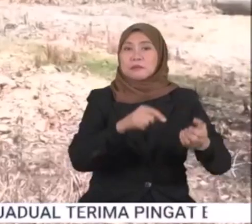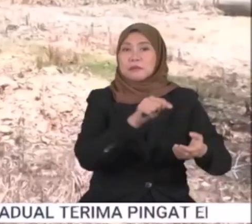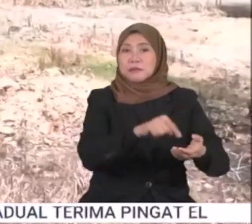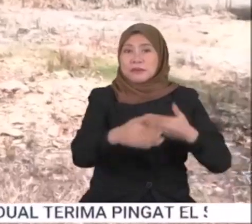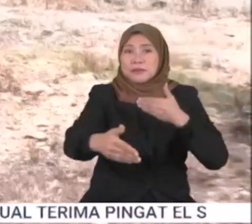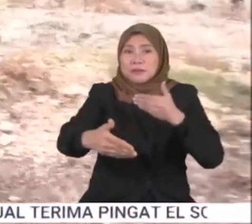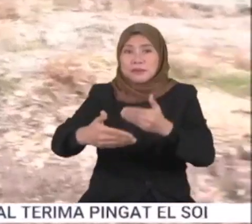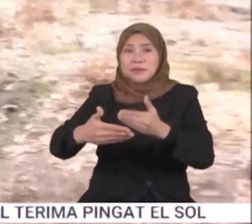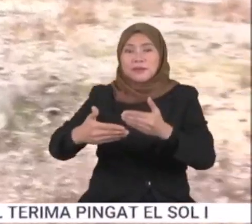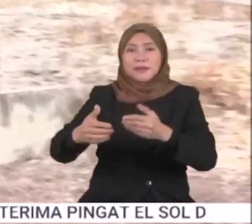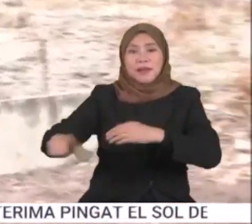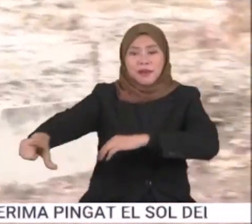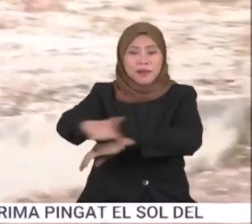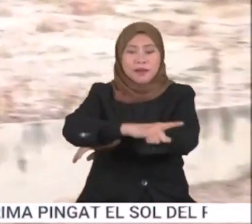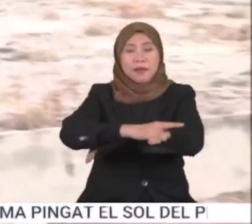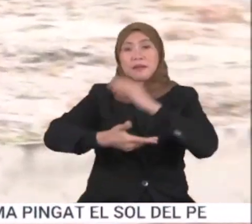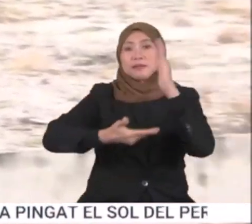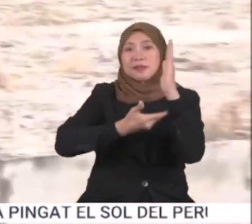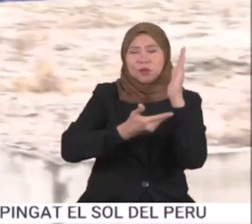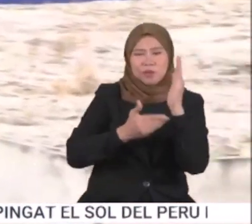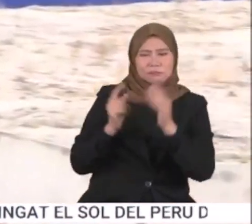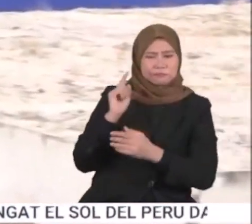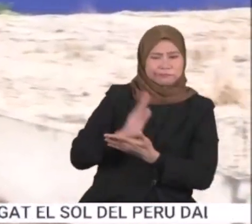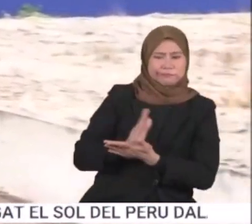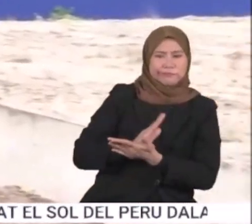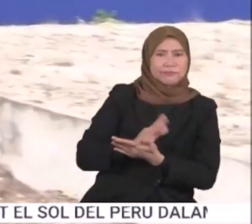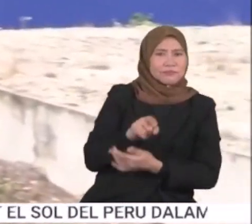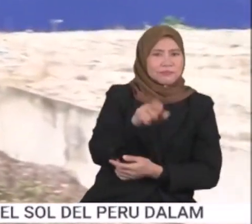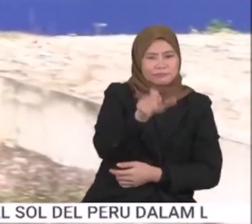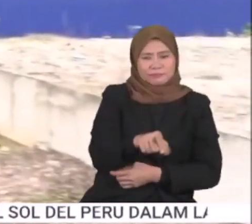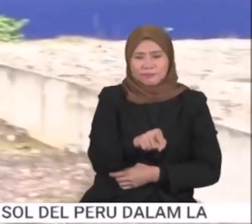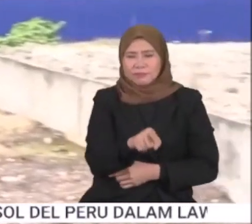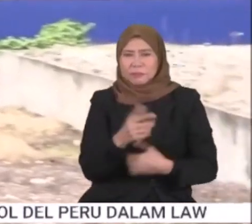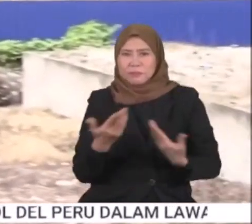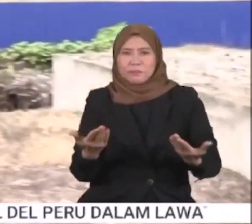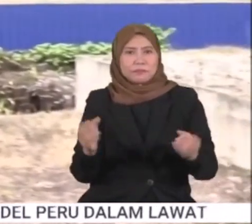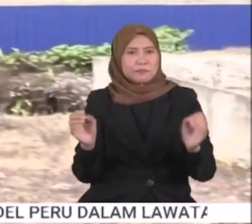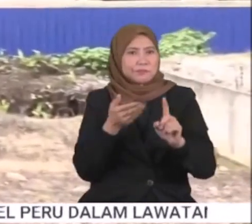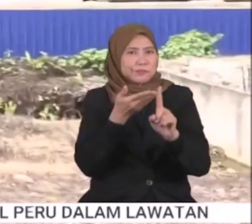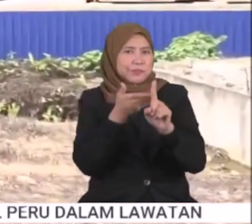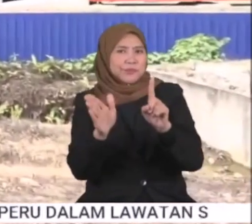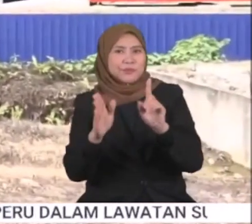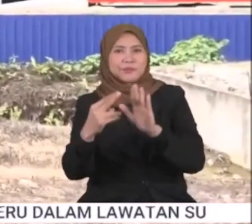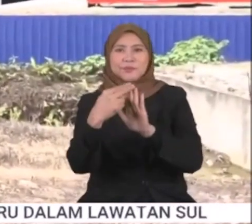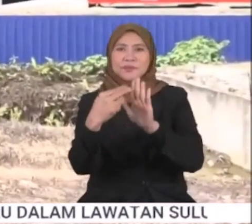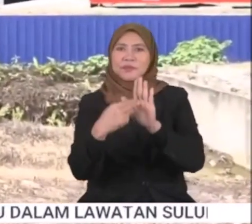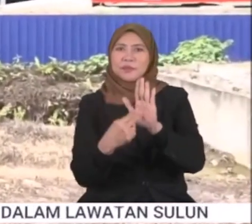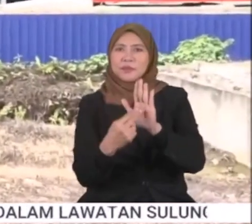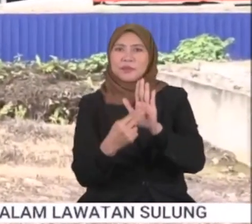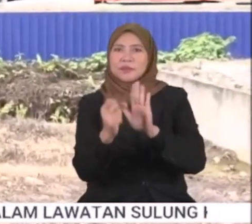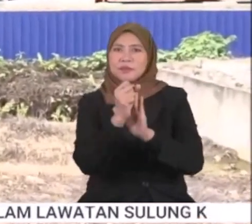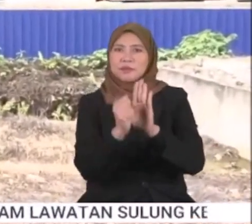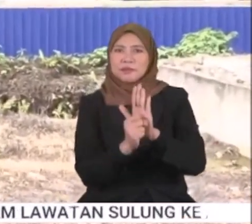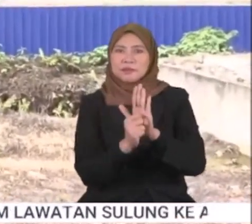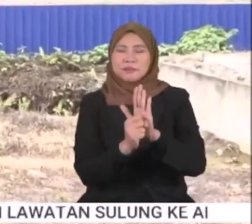yang begitu hampir dengan ladang sawit turut diragui kerana didakwa tidak mematuhi syarat